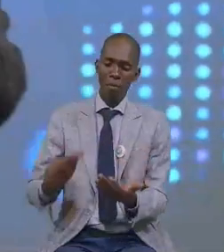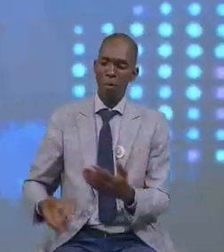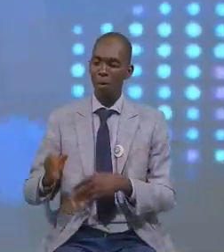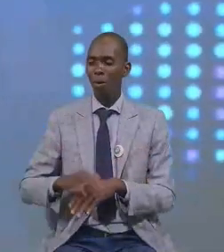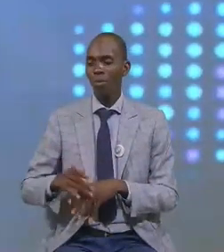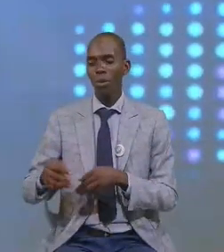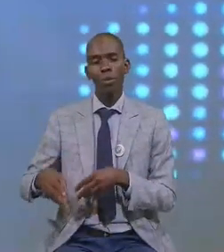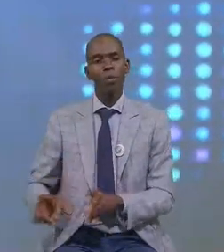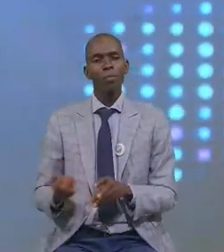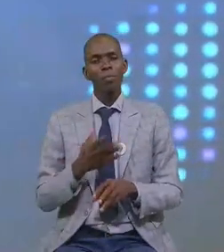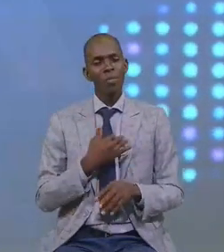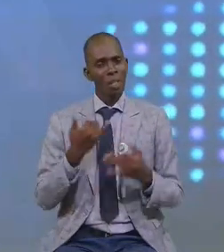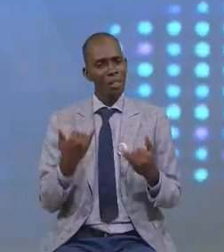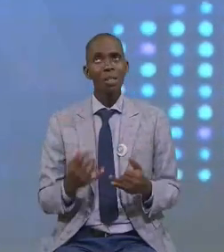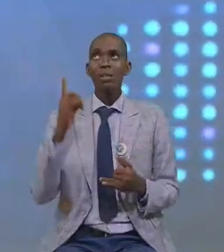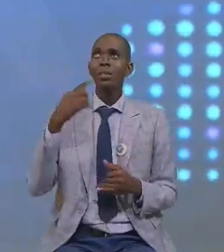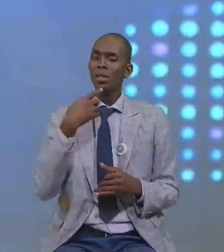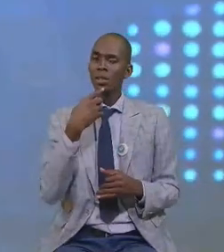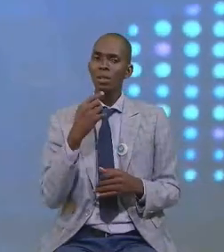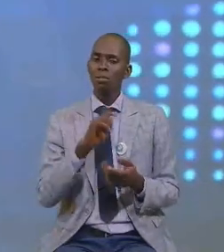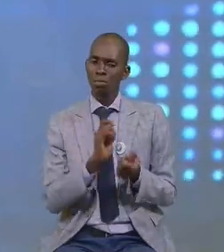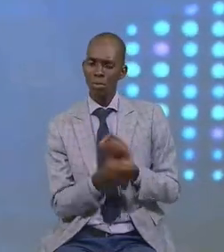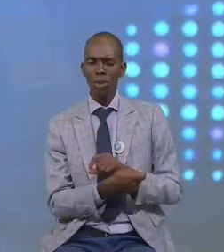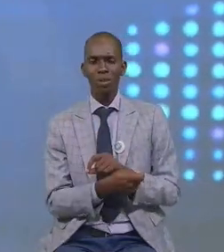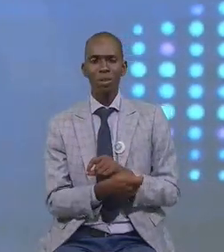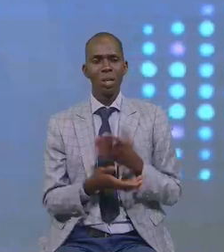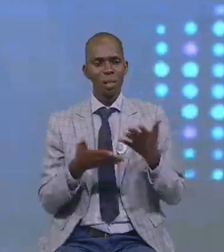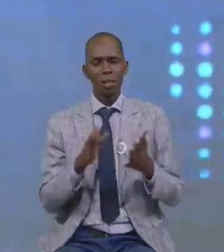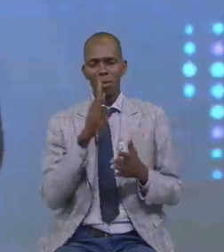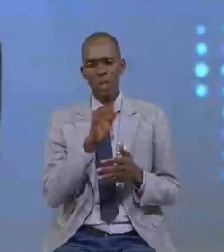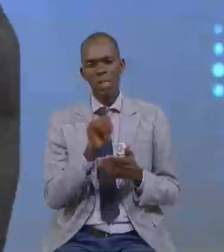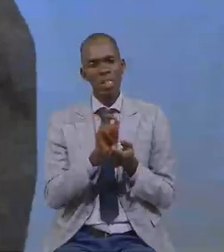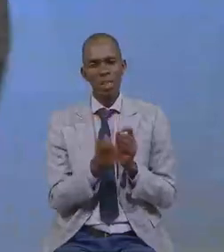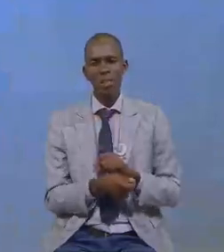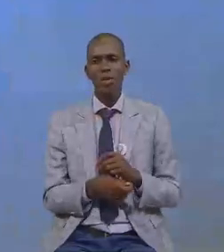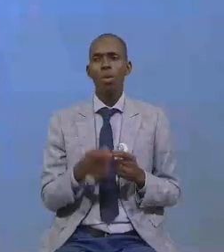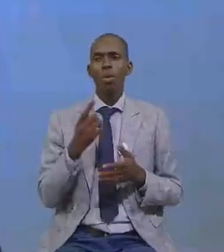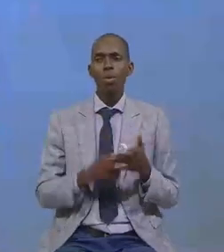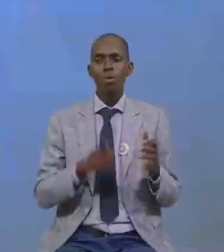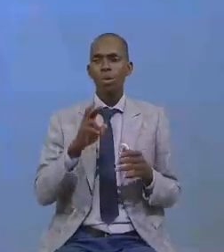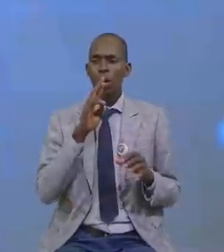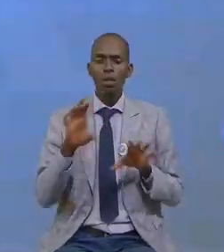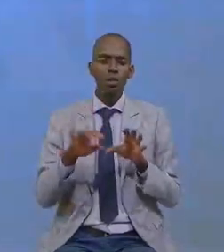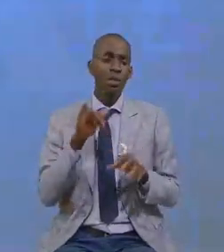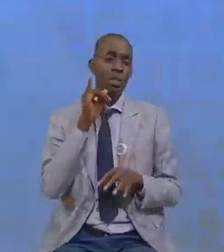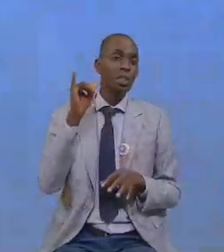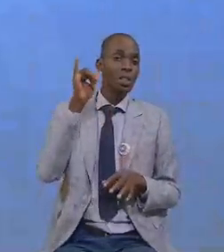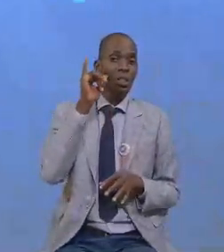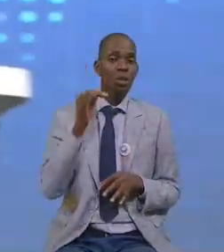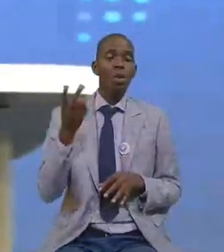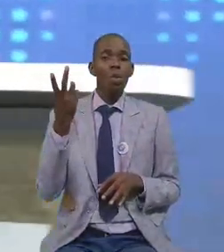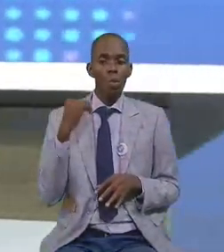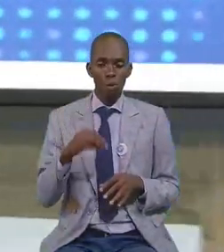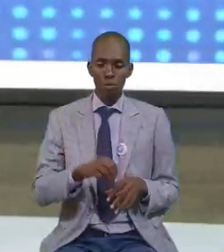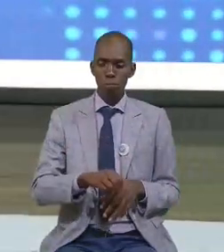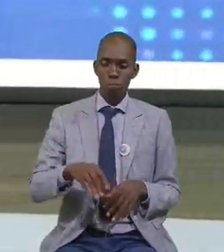partout. Et dit maintenant, changez, qu'il y ait une transformation, un changement. Ce que vous faisiez hier,